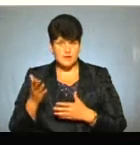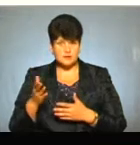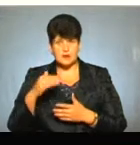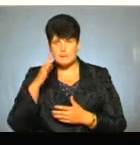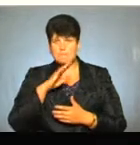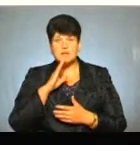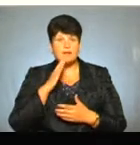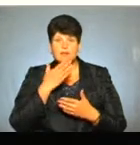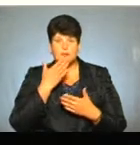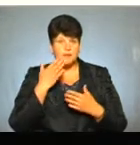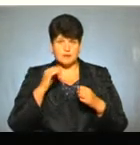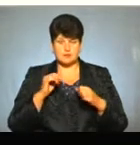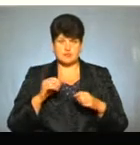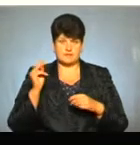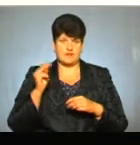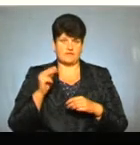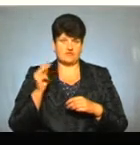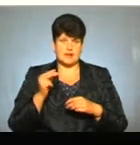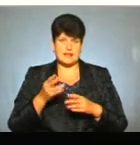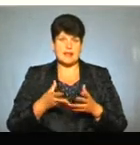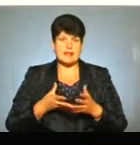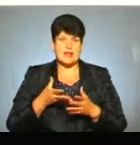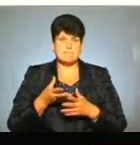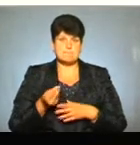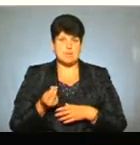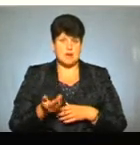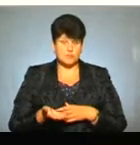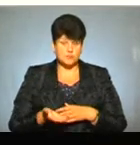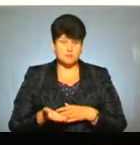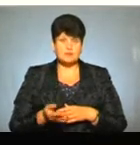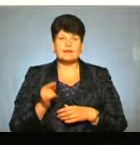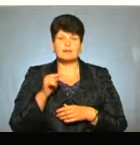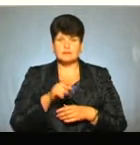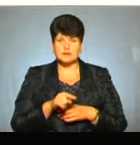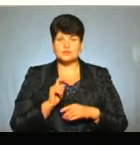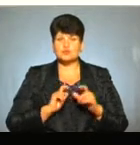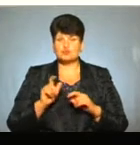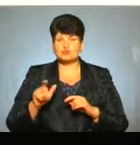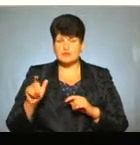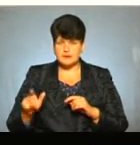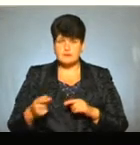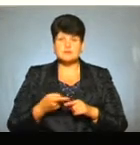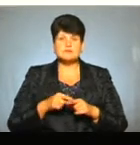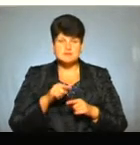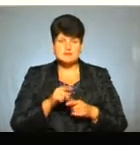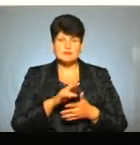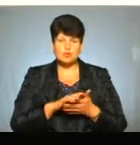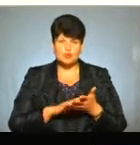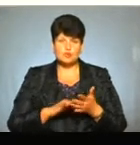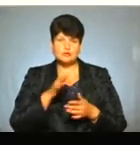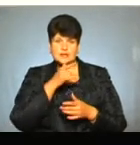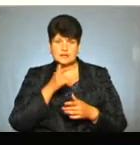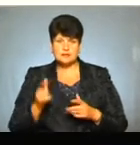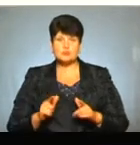так, і батьки не мали змоги навчати на платній формі навчання. Для таких студентів саме і продовжено